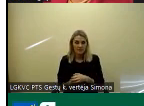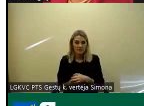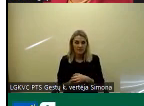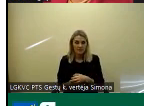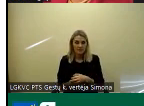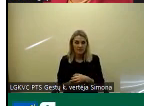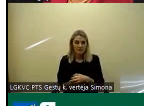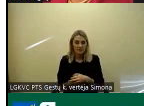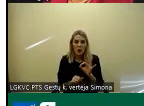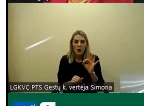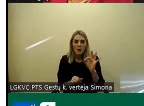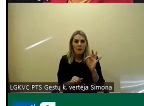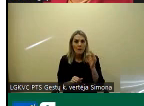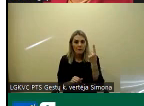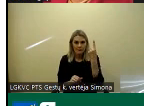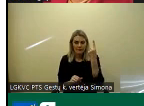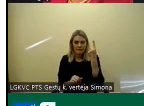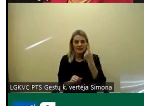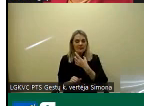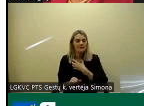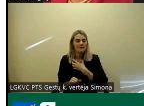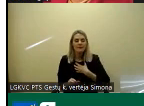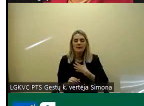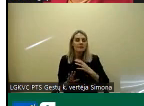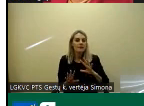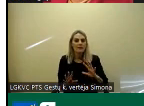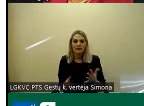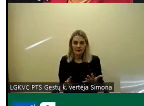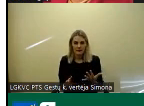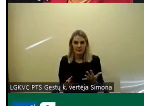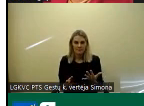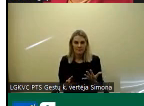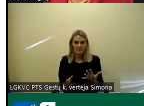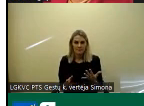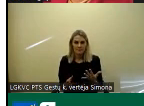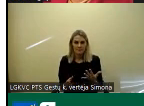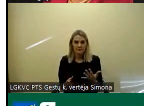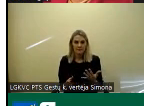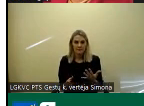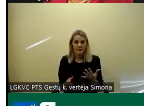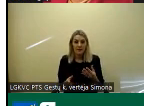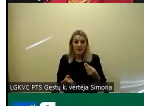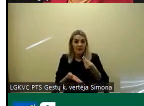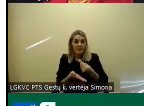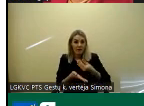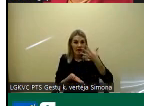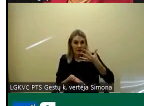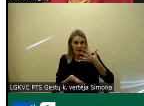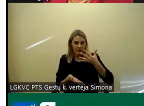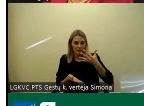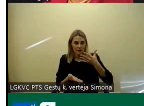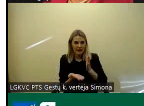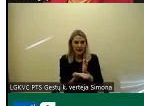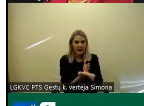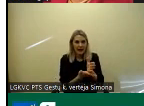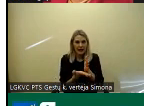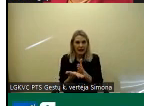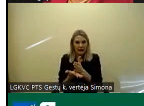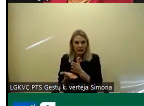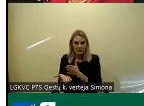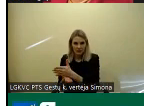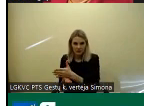pirmiausia, aišku, labai svarbus yra vertybinis kryptingumas, nes mes galim daug